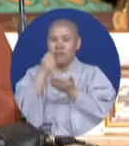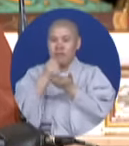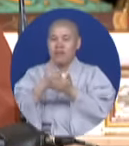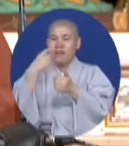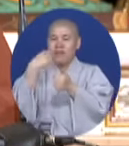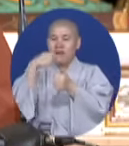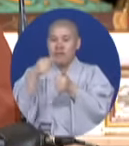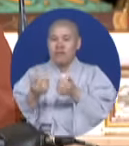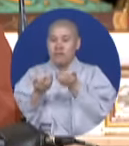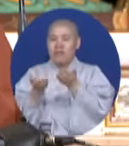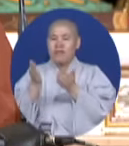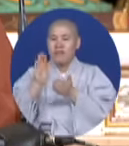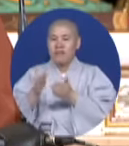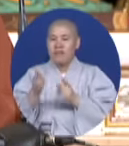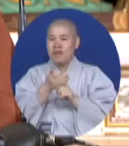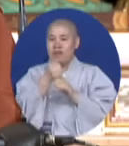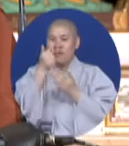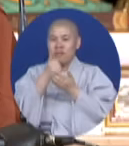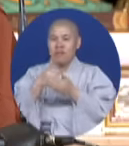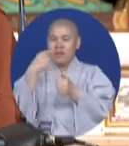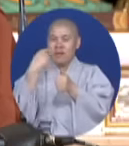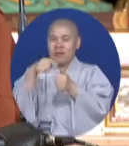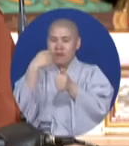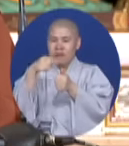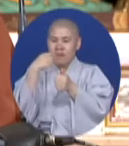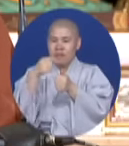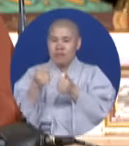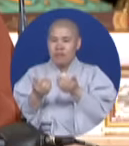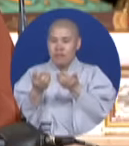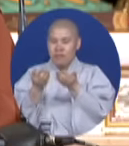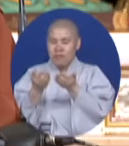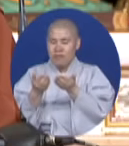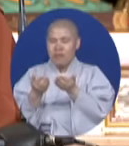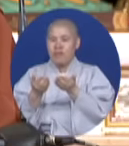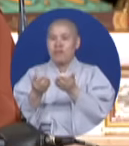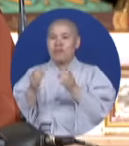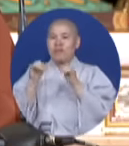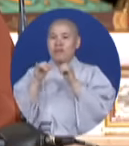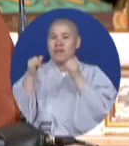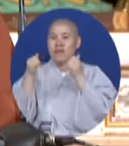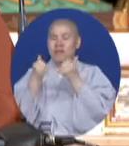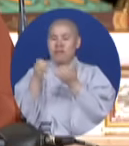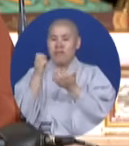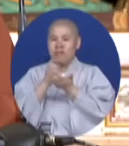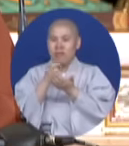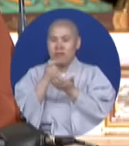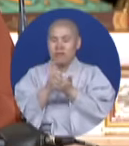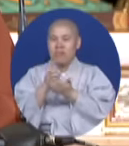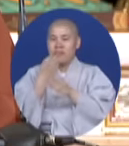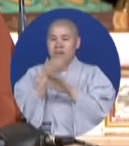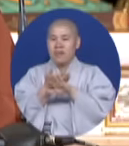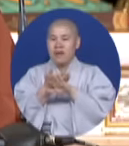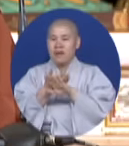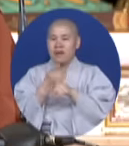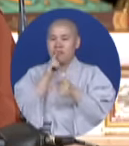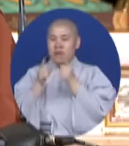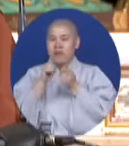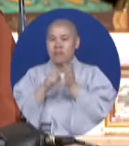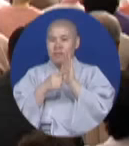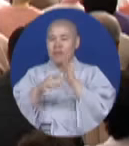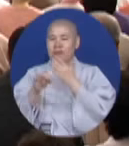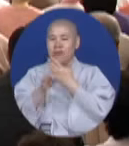부처님이 교법 피시는 건 인연법입니다. 인연법을 다른 말로 하면 인과법이라고도 합니다.